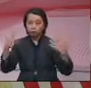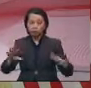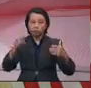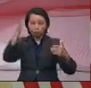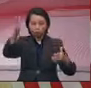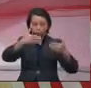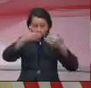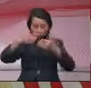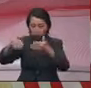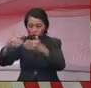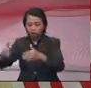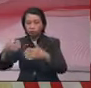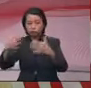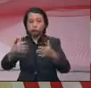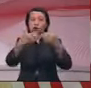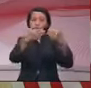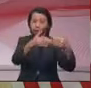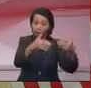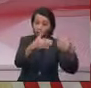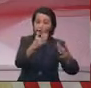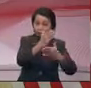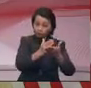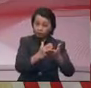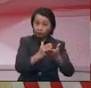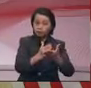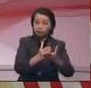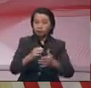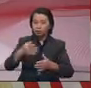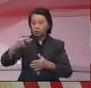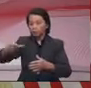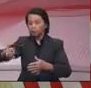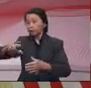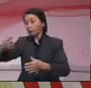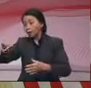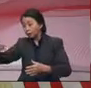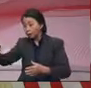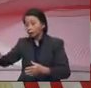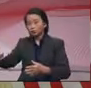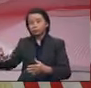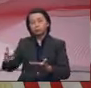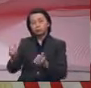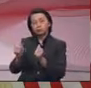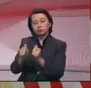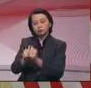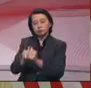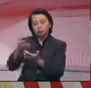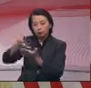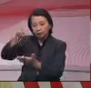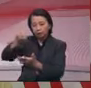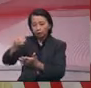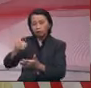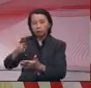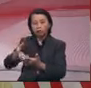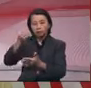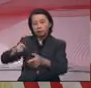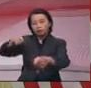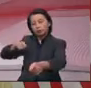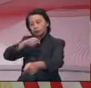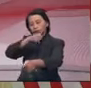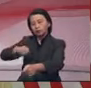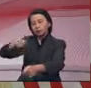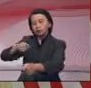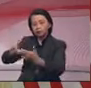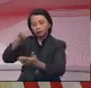akan dibuka dan telah pun dibuka. Perkara-perkara yang berkaitan yang lain dengan pembelajaran kita benarkan,